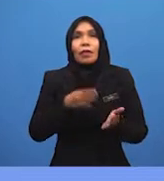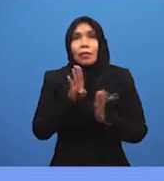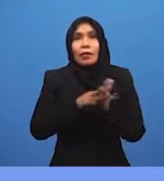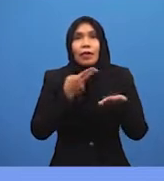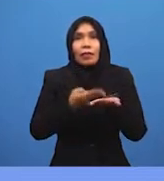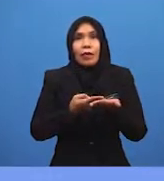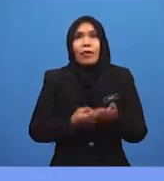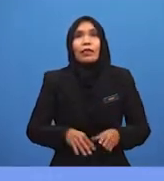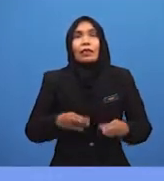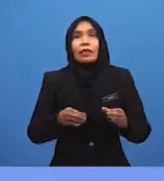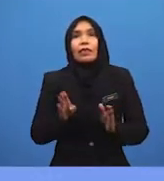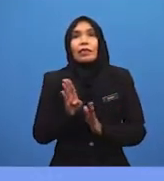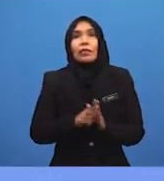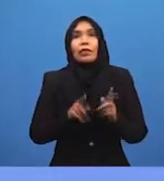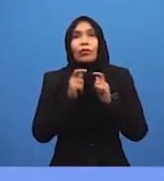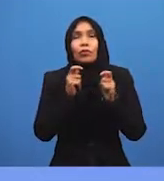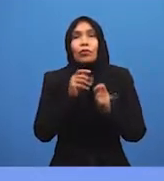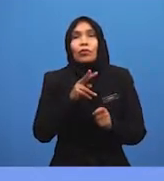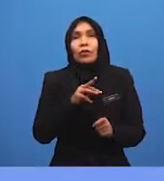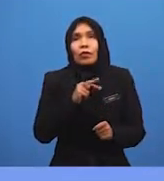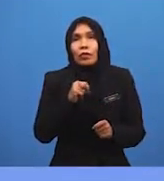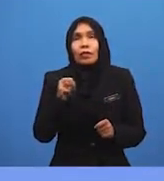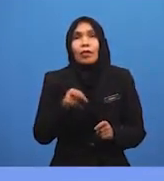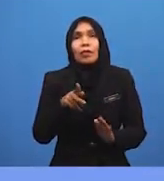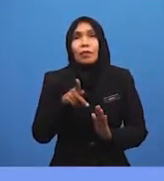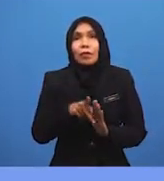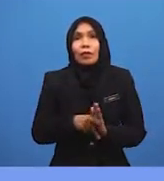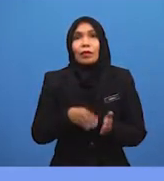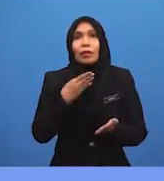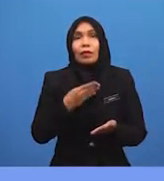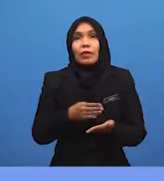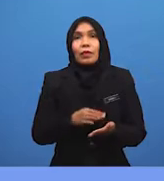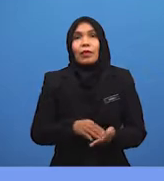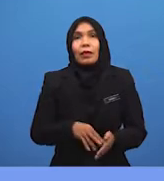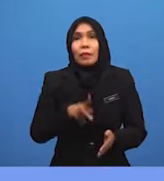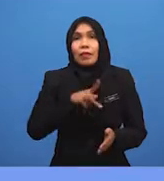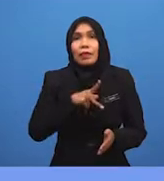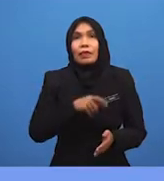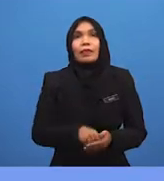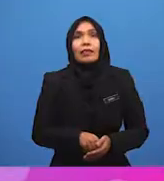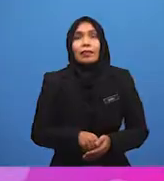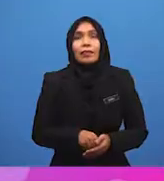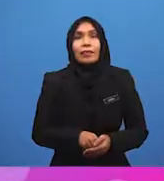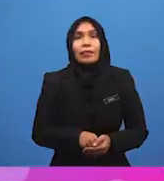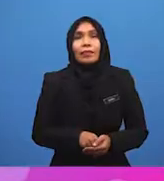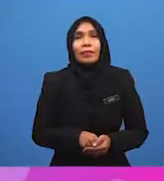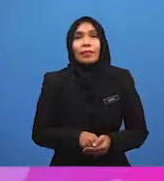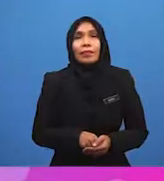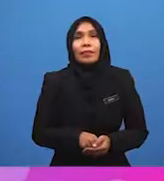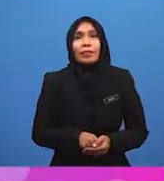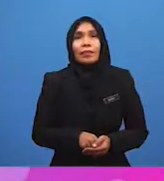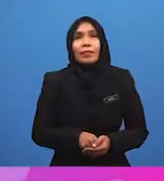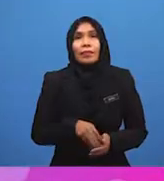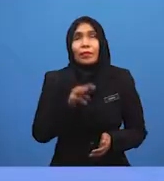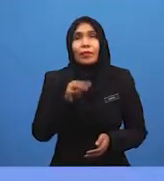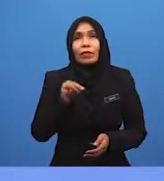berbudi pekerti, tindakan berbudi pekerti, dan pertuturan berhemah. Murid-murid, jom